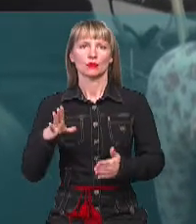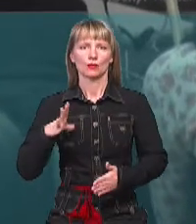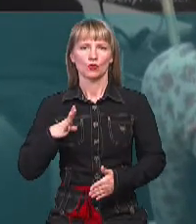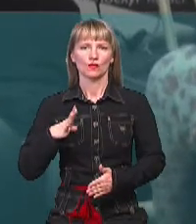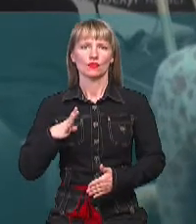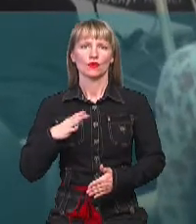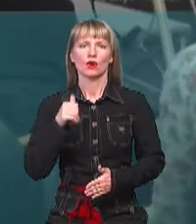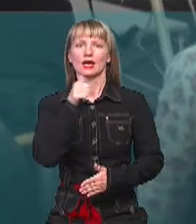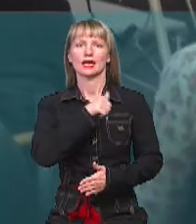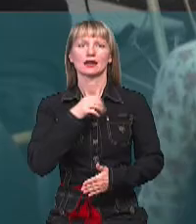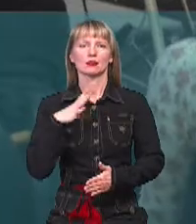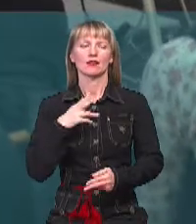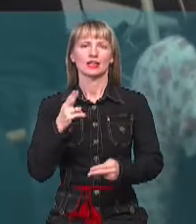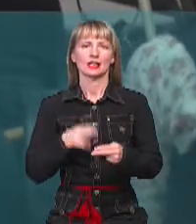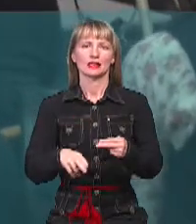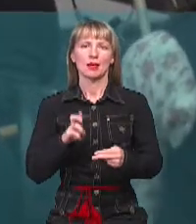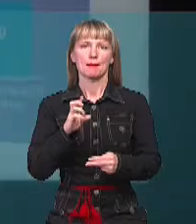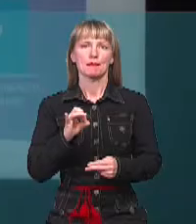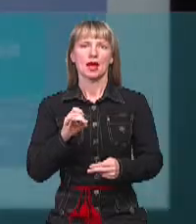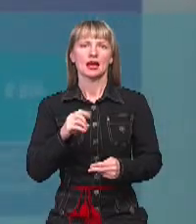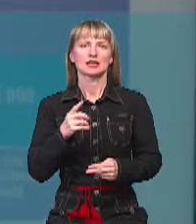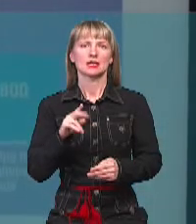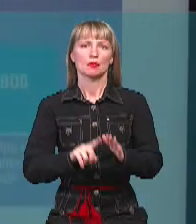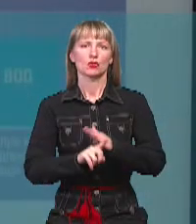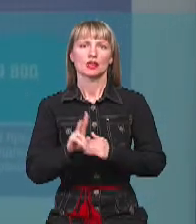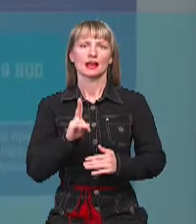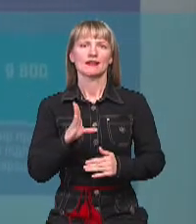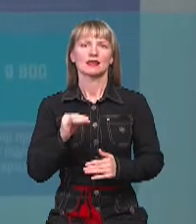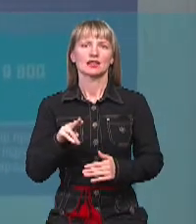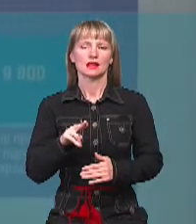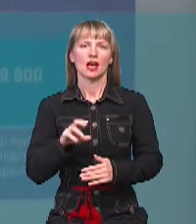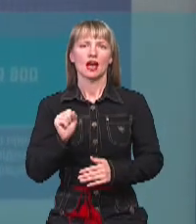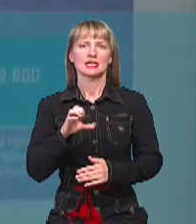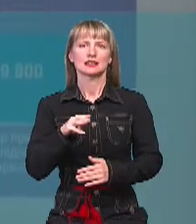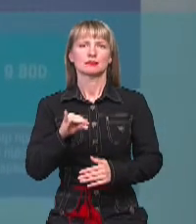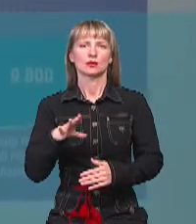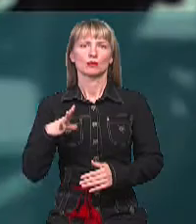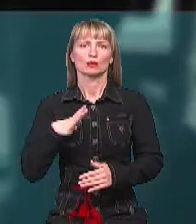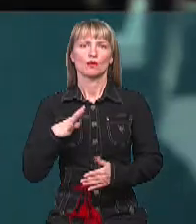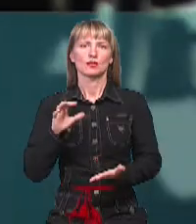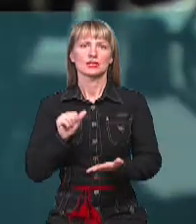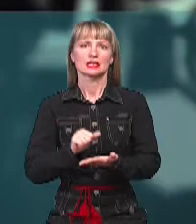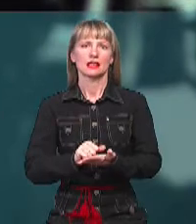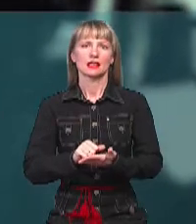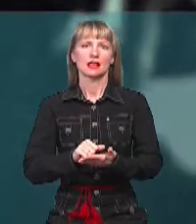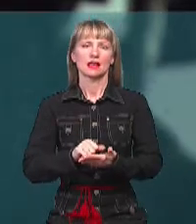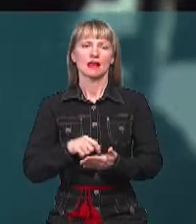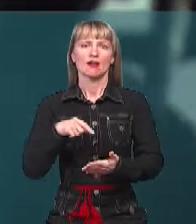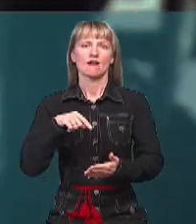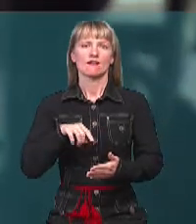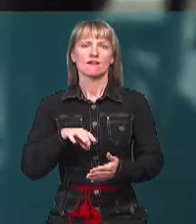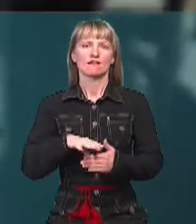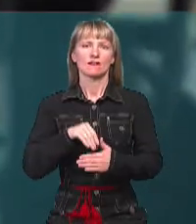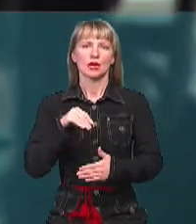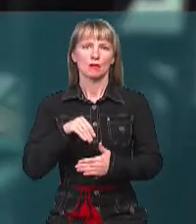речі, рік відбувся кінець березня, початок квітня, але медійний простір тоді був зайнятий виборами, було не до того, і